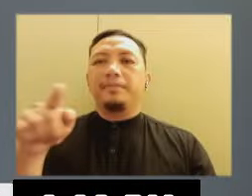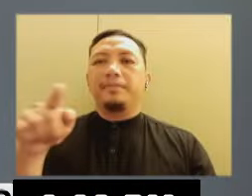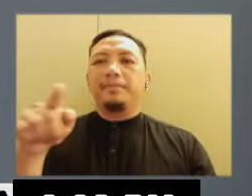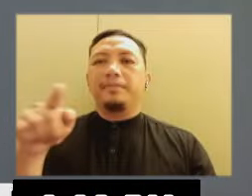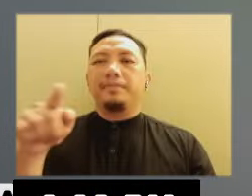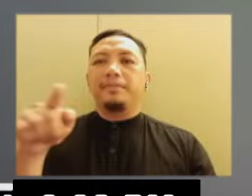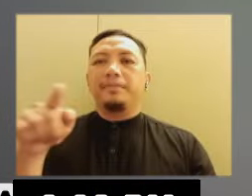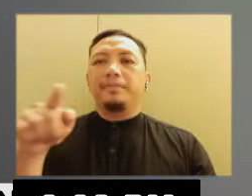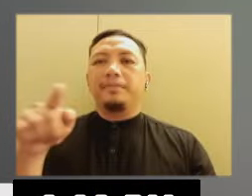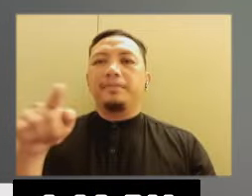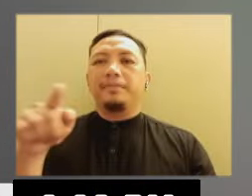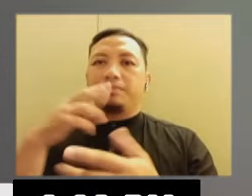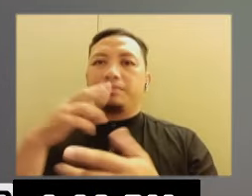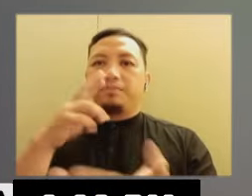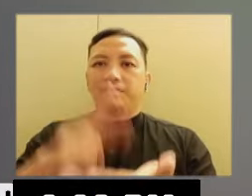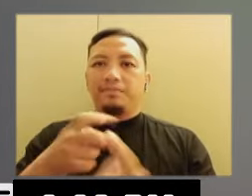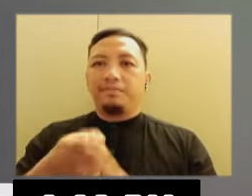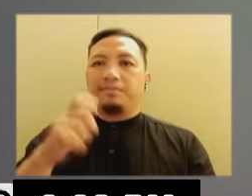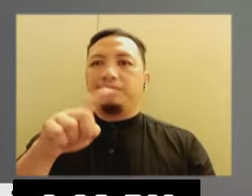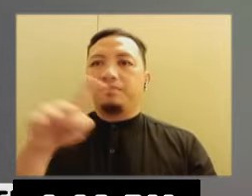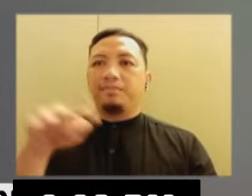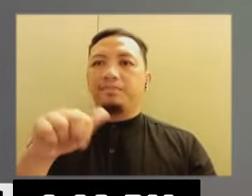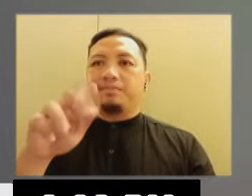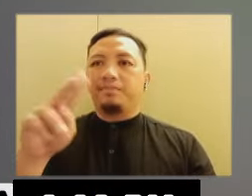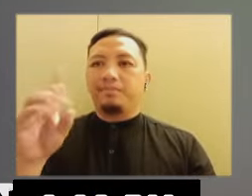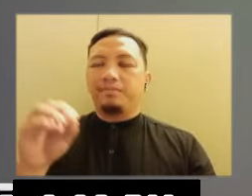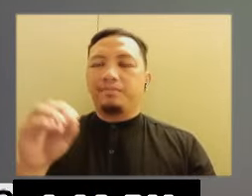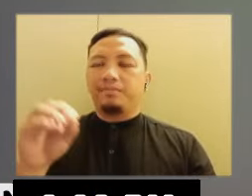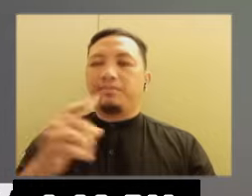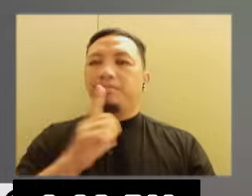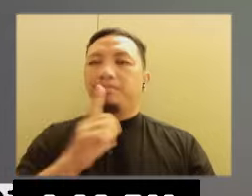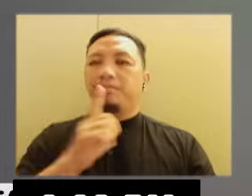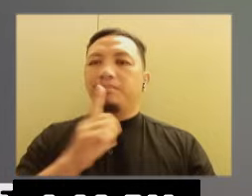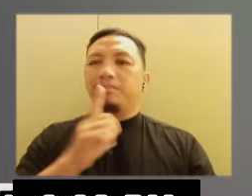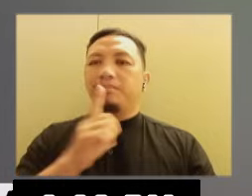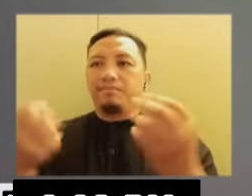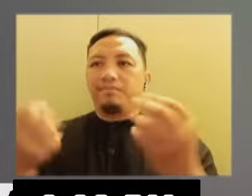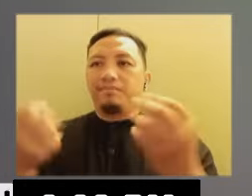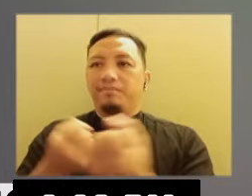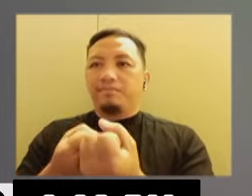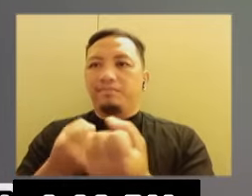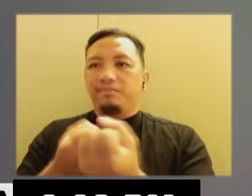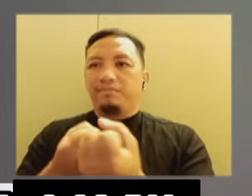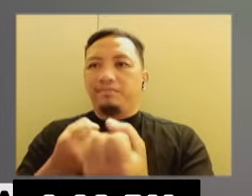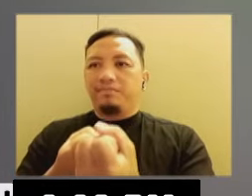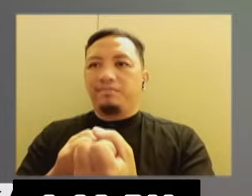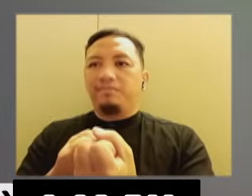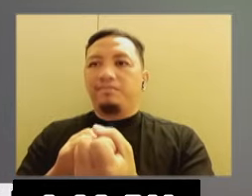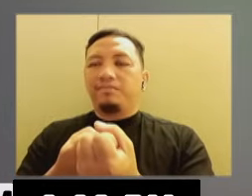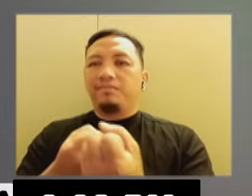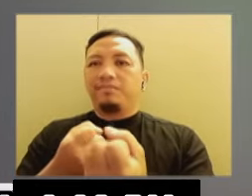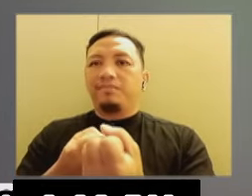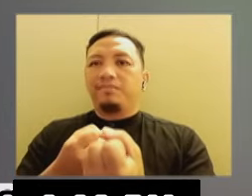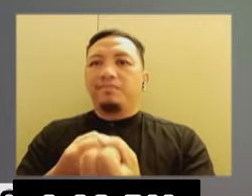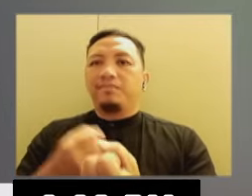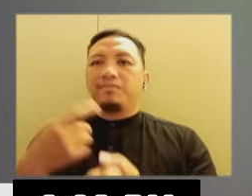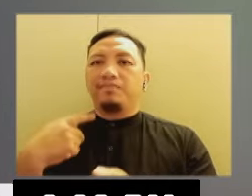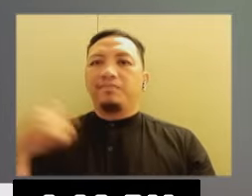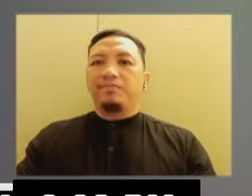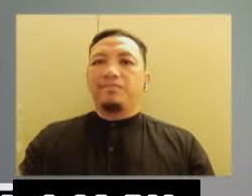yan is talagang bukalakad yan, sponsored yan. Hindi gagalaw yan ang gano'n yan, walang pera